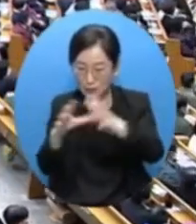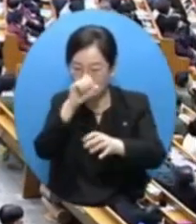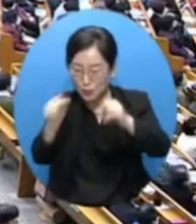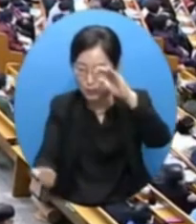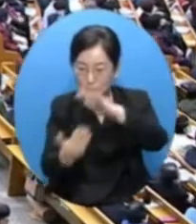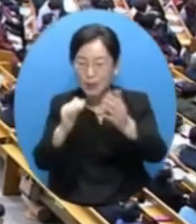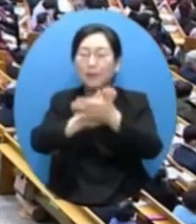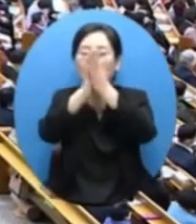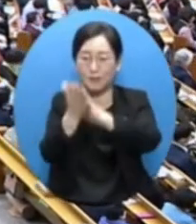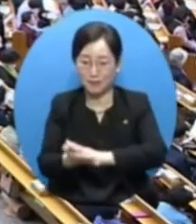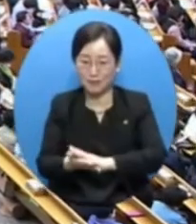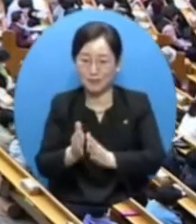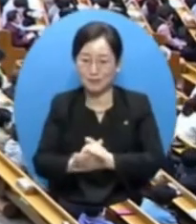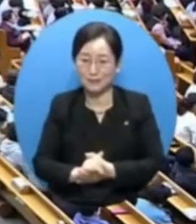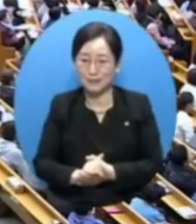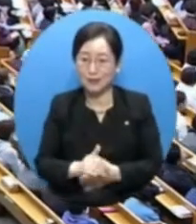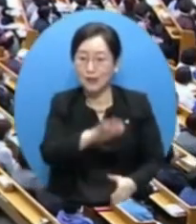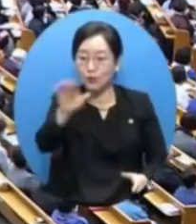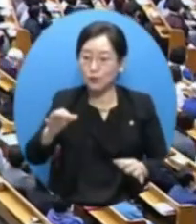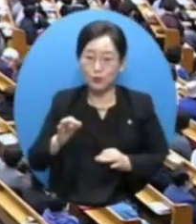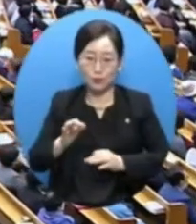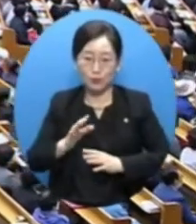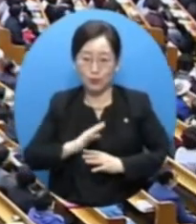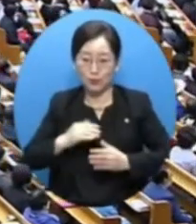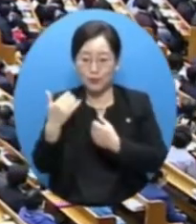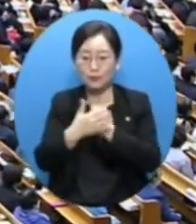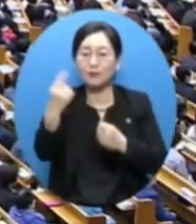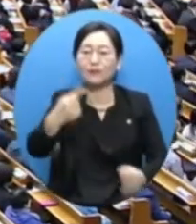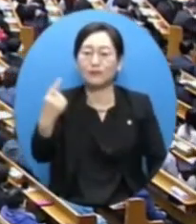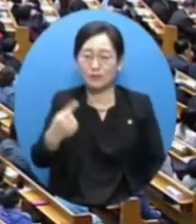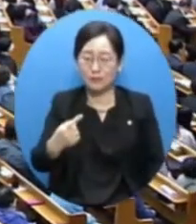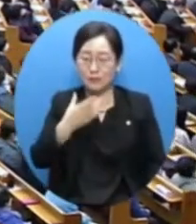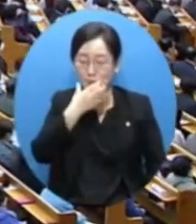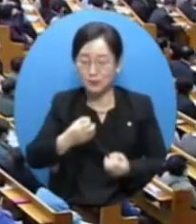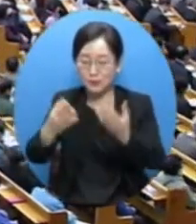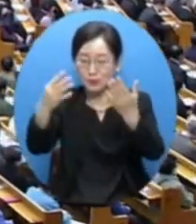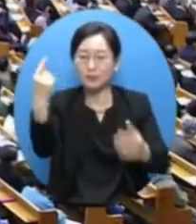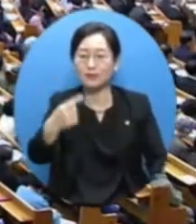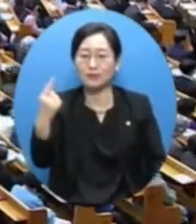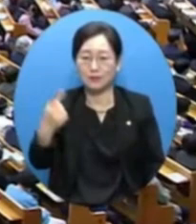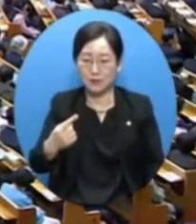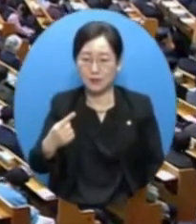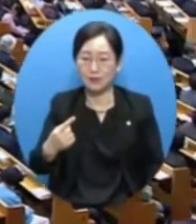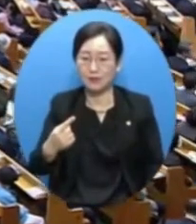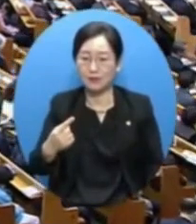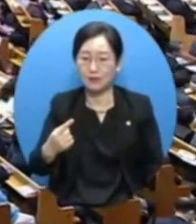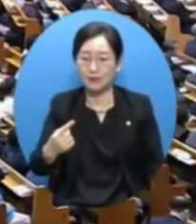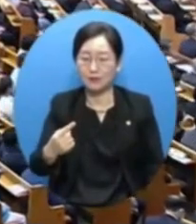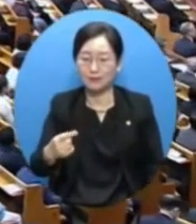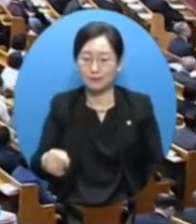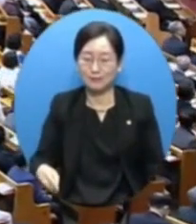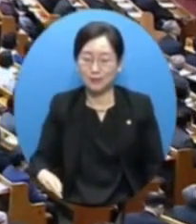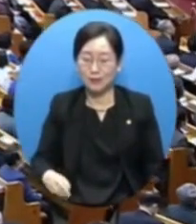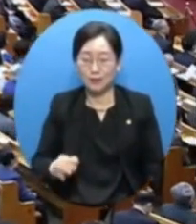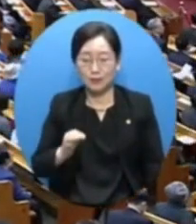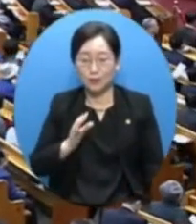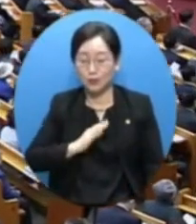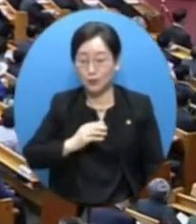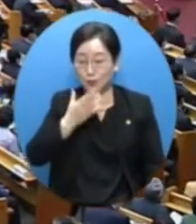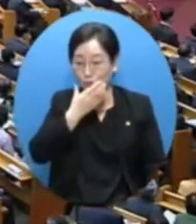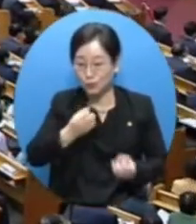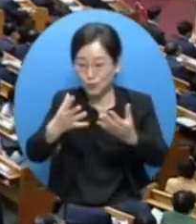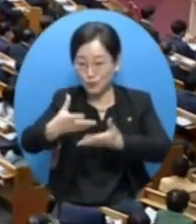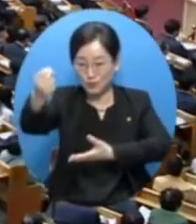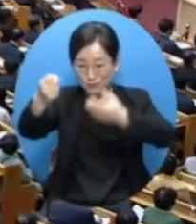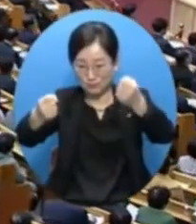될 것입니다. 우리에게 놀라운 은혜의 날이 다가오고 있습니다. 축복의 날이 다가오고 있습니다. 그 놀라운 축복을 모두가 받아